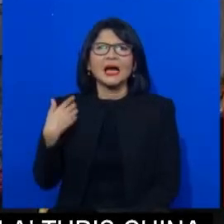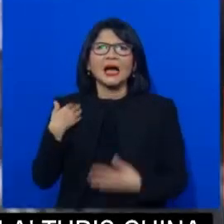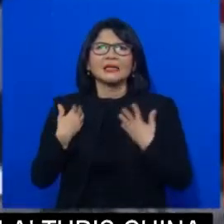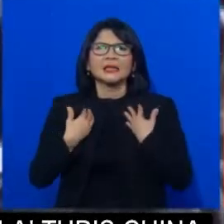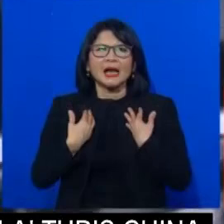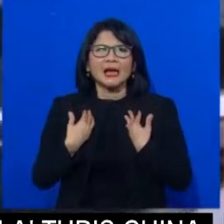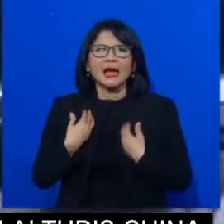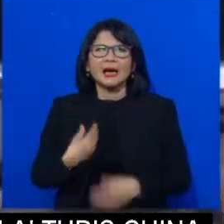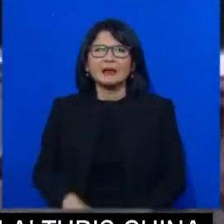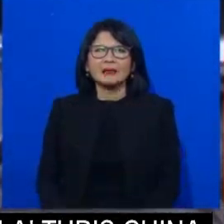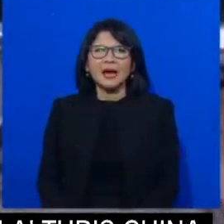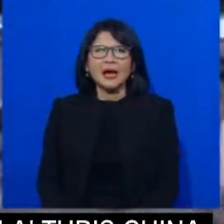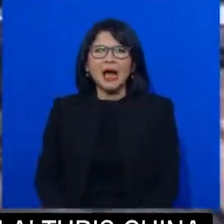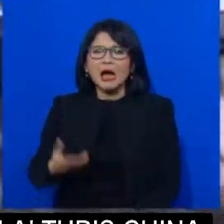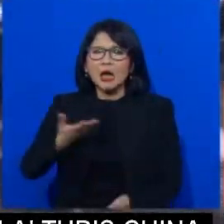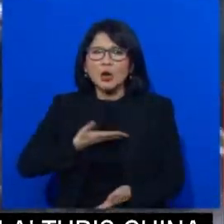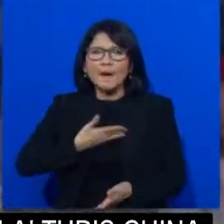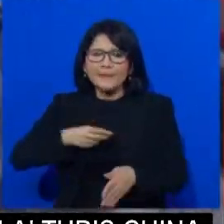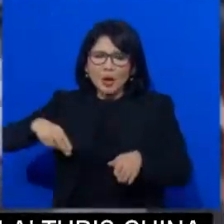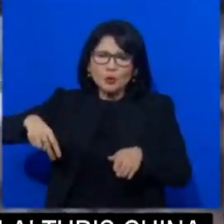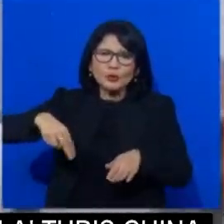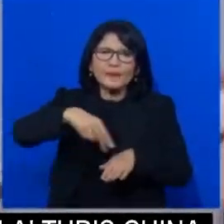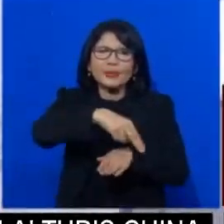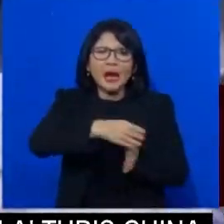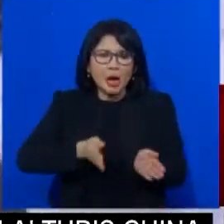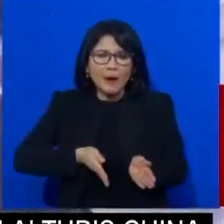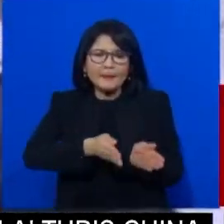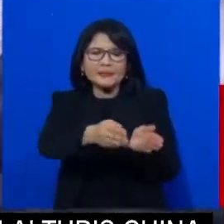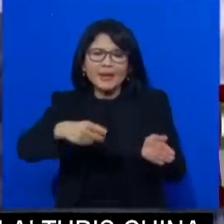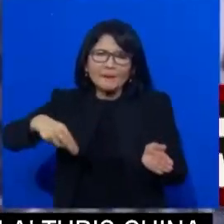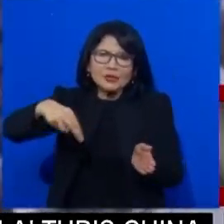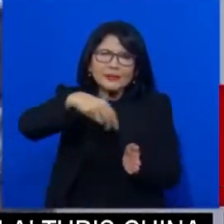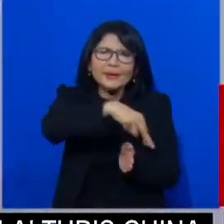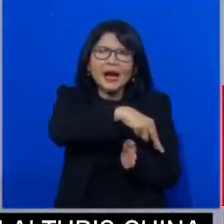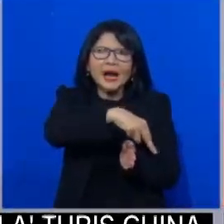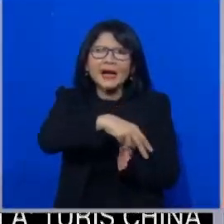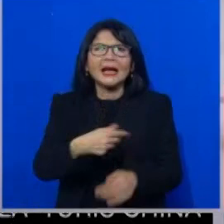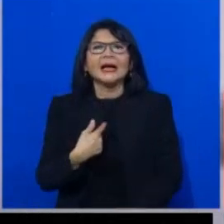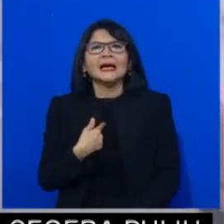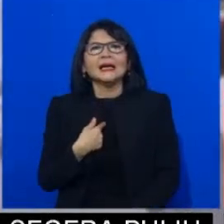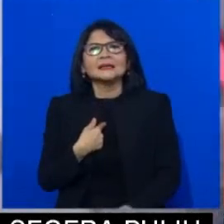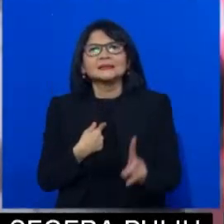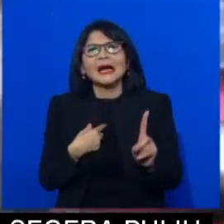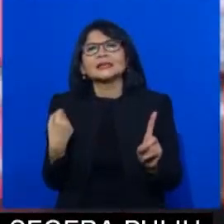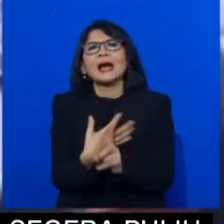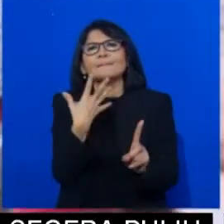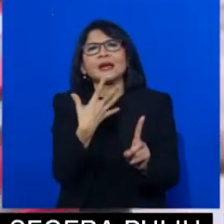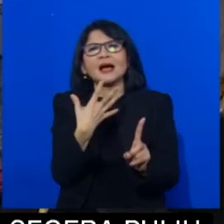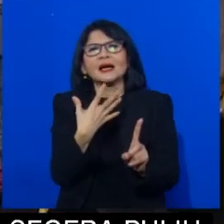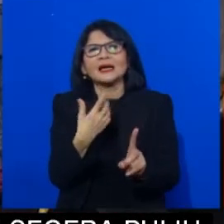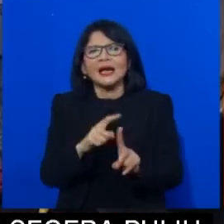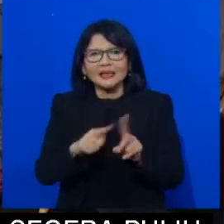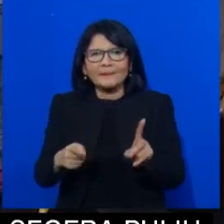nyeberang kalau udah tua begini mah. Kadang-kadang kemarin juga udah terjadi kita ya ketabrak juga gitu. Ya alhamdulillah lah